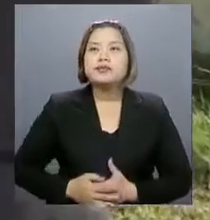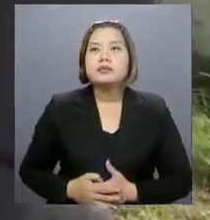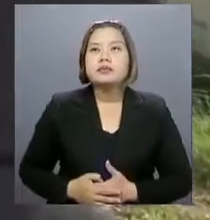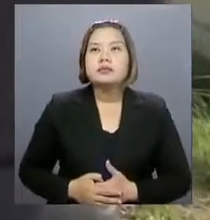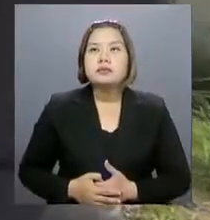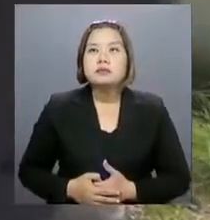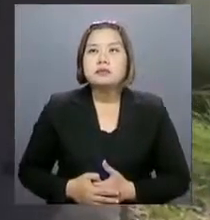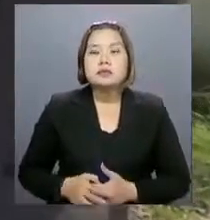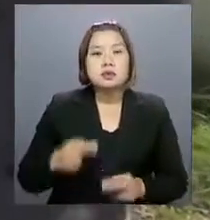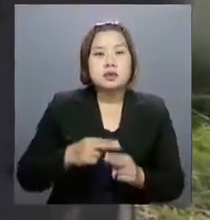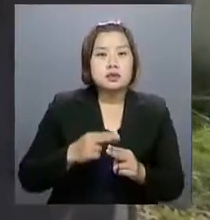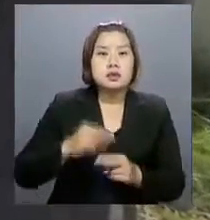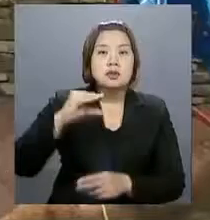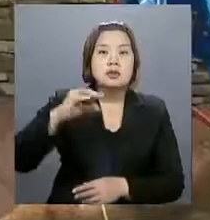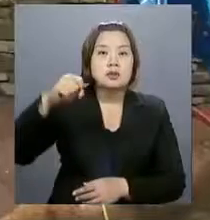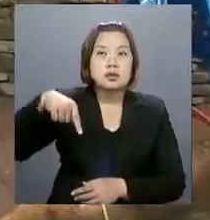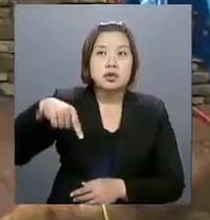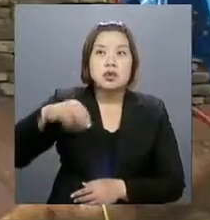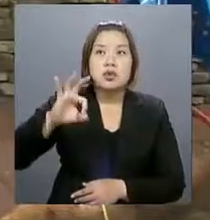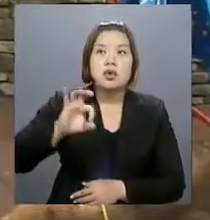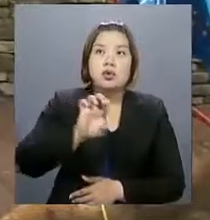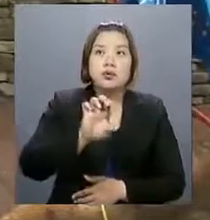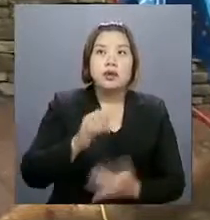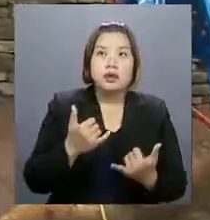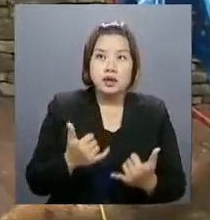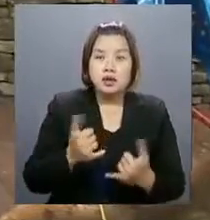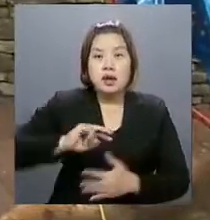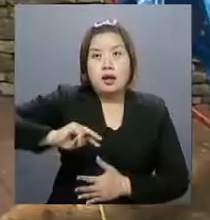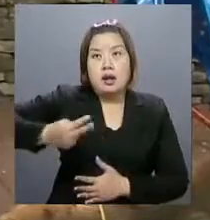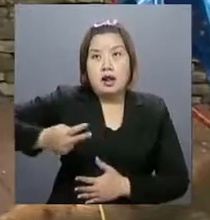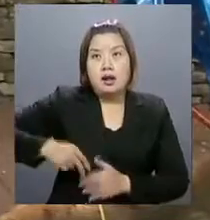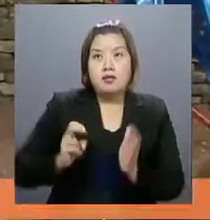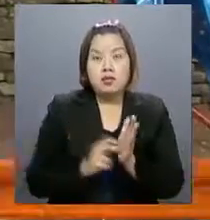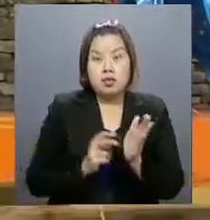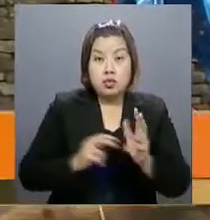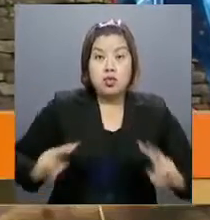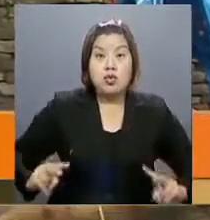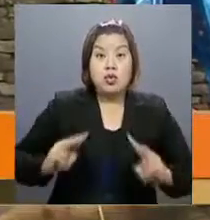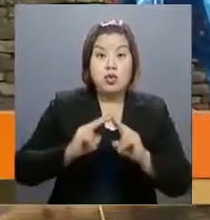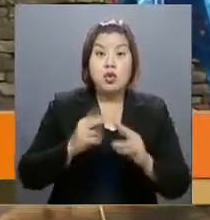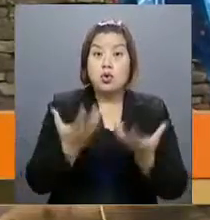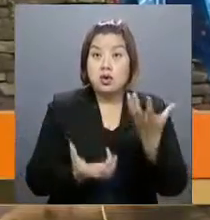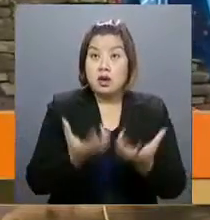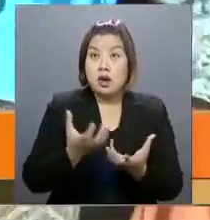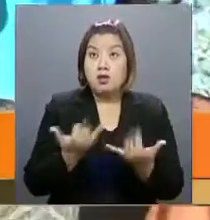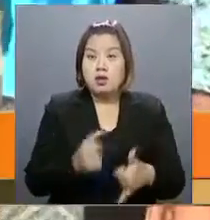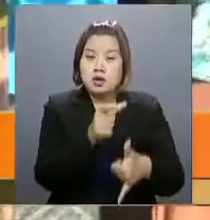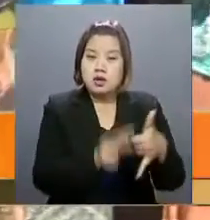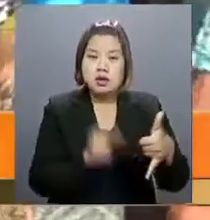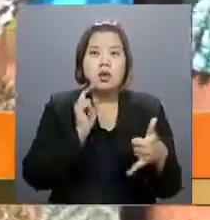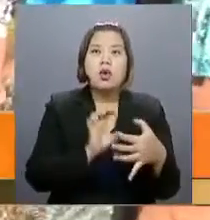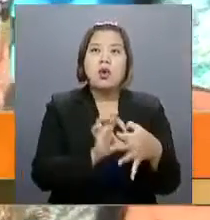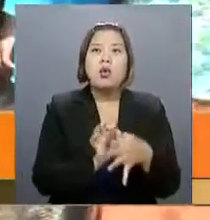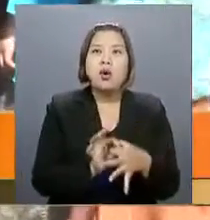นายซอฟีมูฮัมหมัดล่ามแปลภาษาที่ได้รับการรับรองจากกระทรวงยุติธรรมเปิดเผยว่ากำลังวิตกกังวลในพฤติ